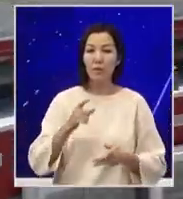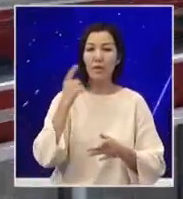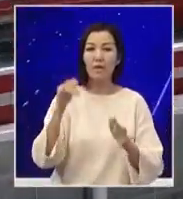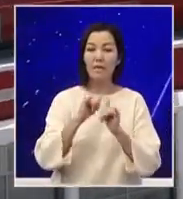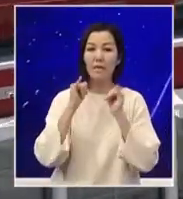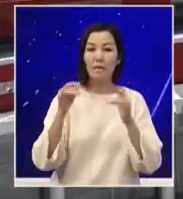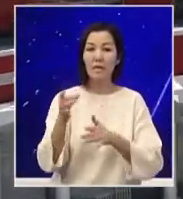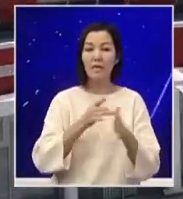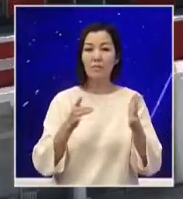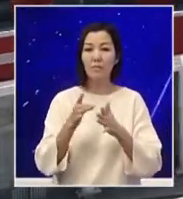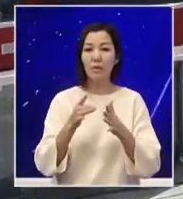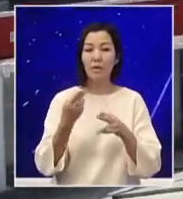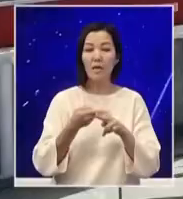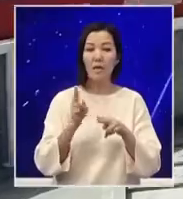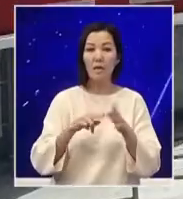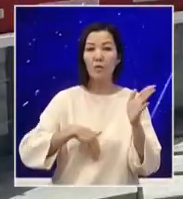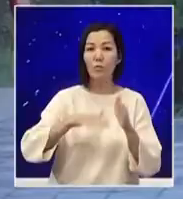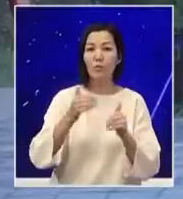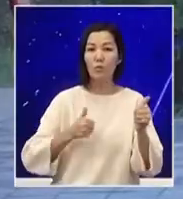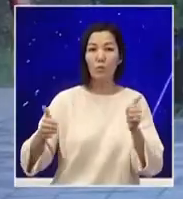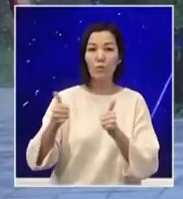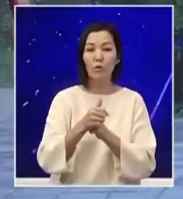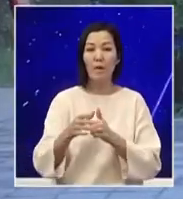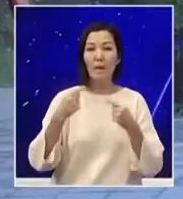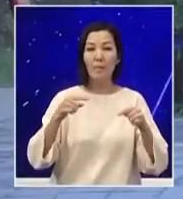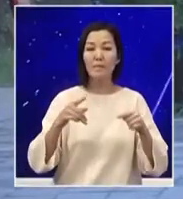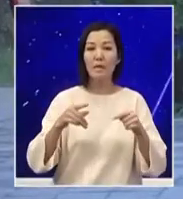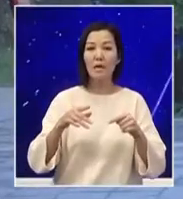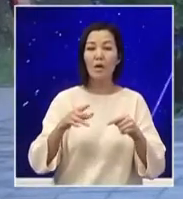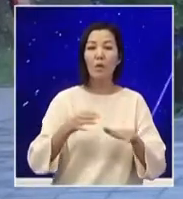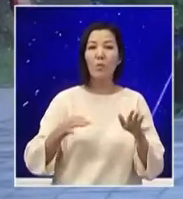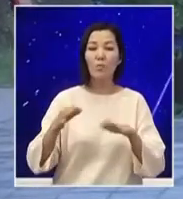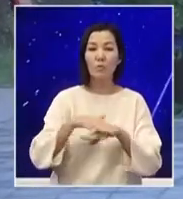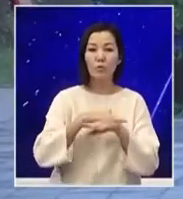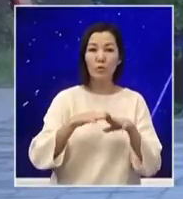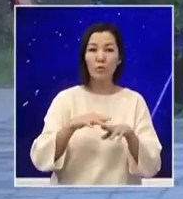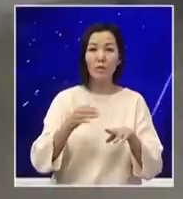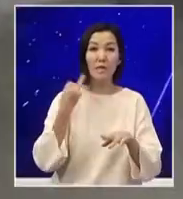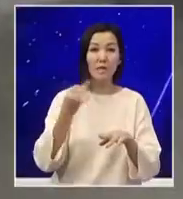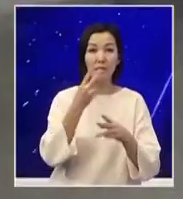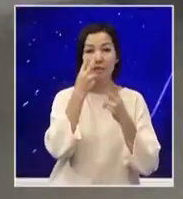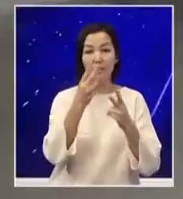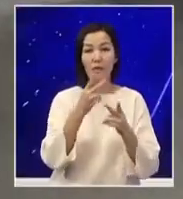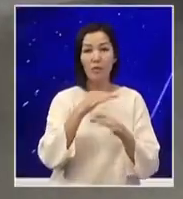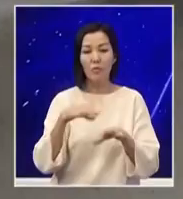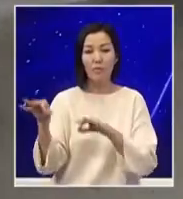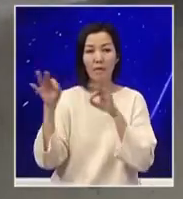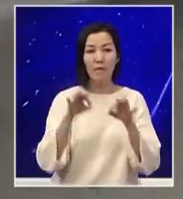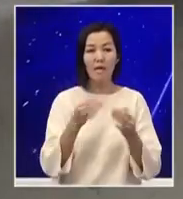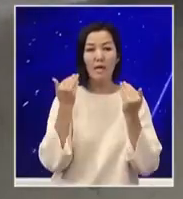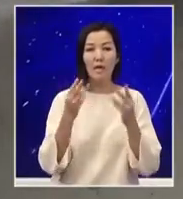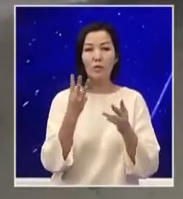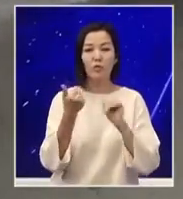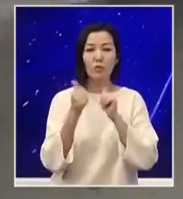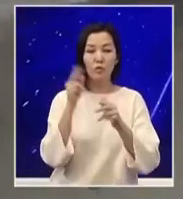экономикасымен республикадағы озық өңір сапында. Өзге облыс тұрғындары қызға да қызғана да қарайды. Көшіп келіп жатқаны қанша. Сәйкесінше, үш